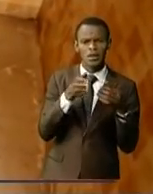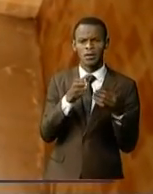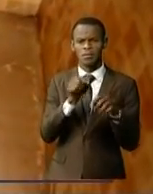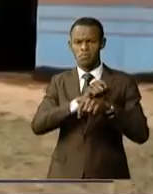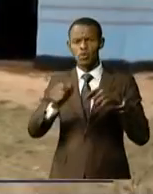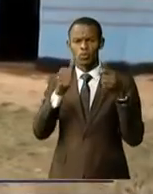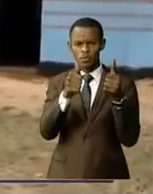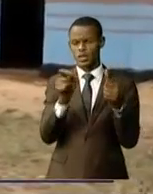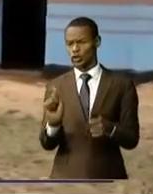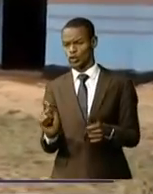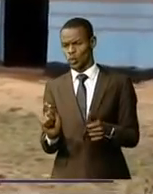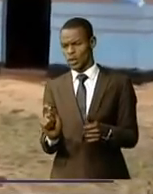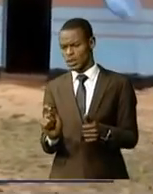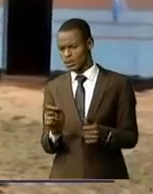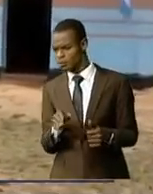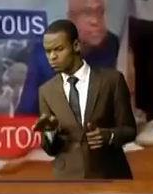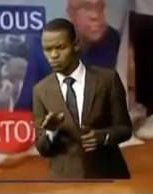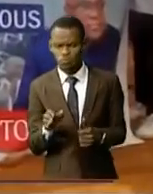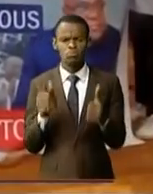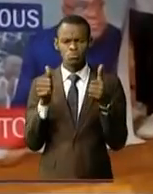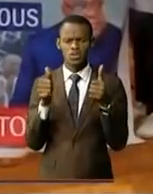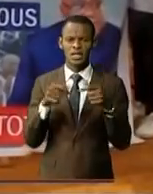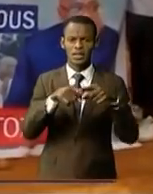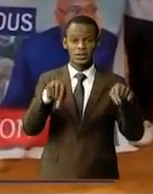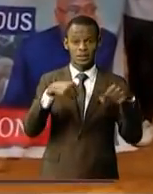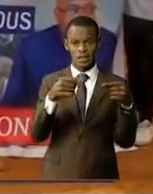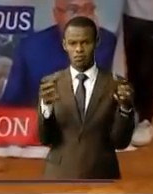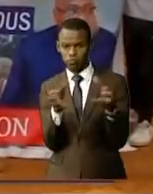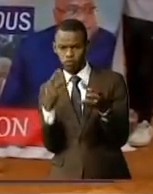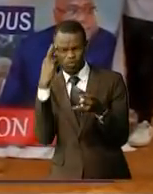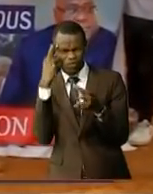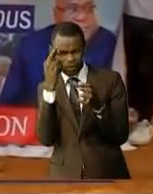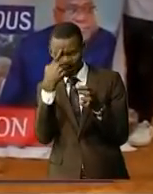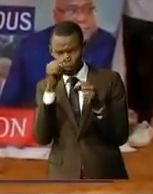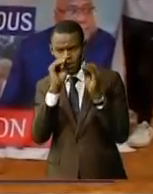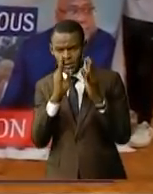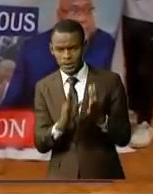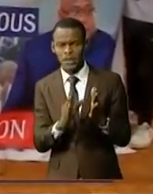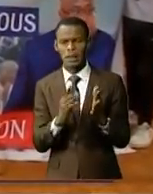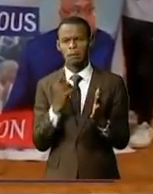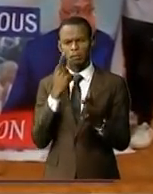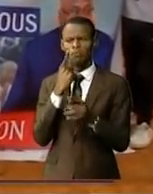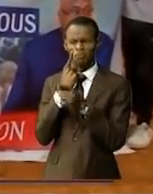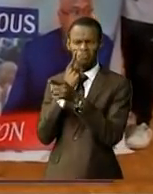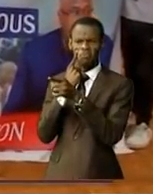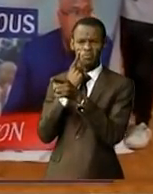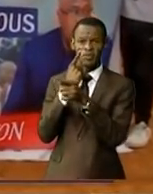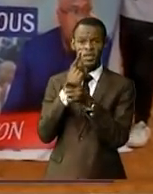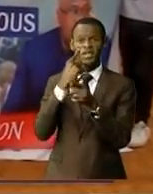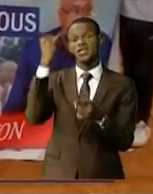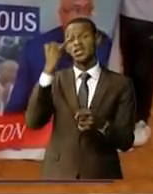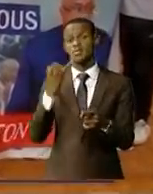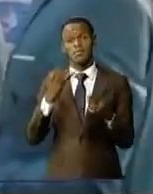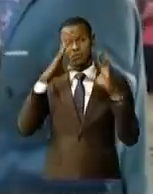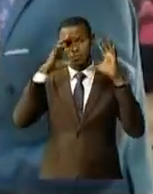humaine, mais aussi une salle pour les enseignants. L'image du chef de l'État, Félix-Antoine Tshisekedi, est bien assurée au Lualaba avec des